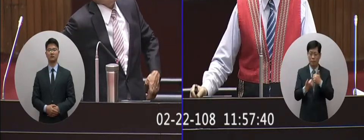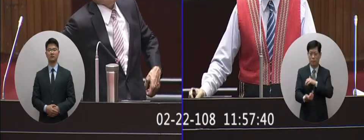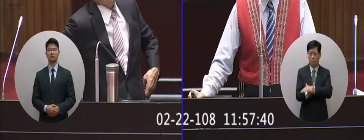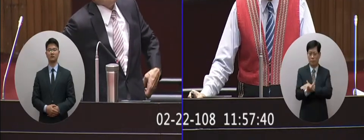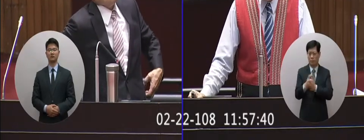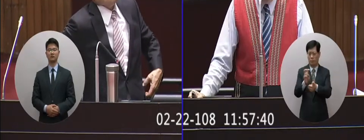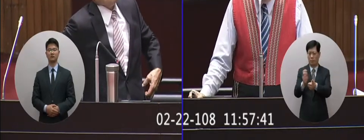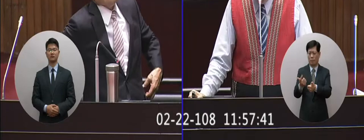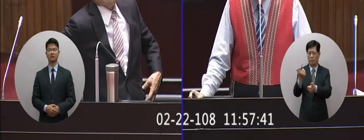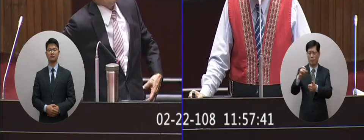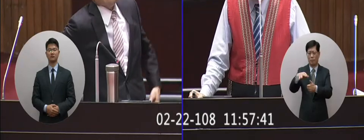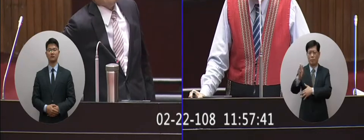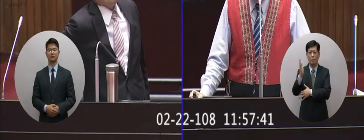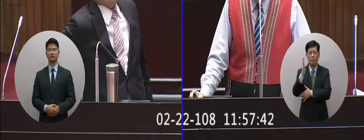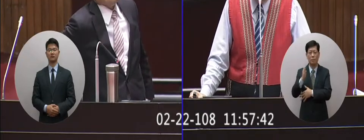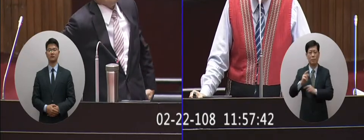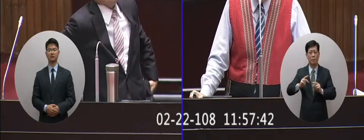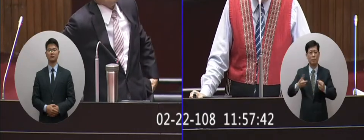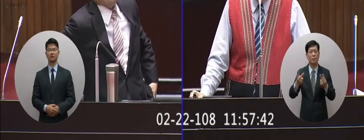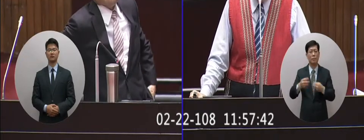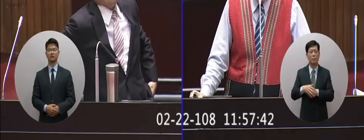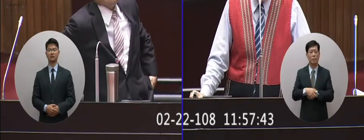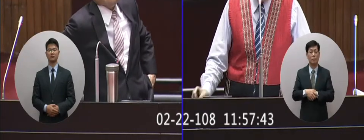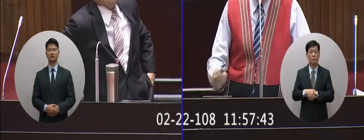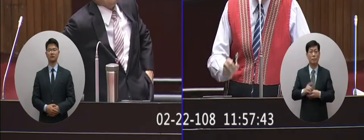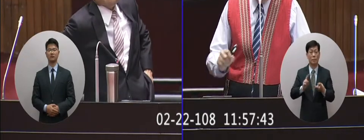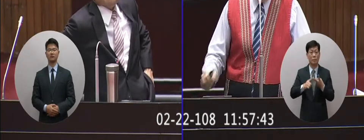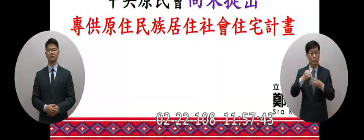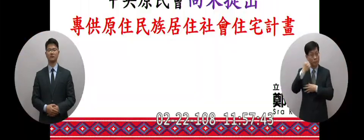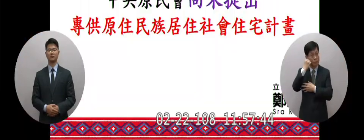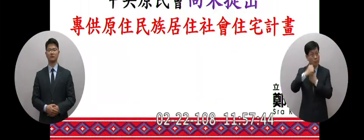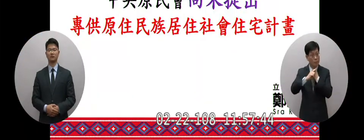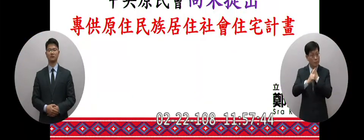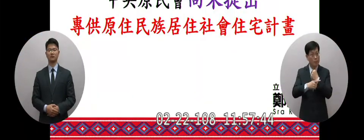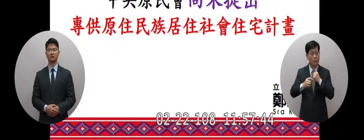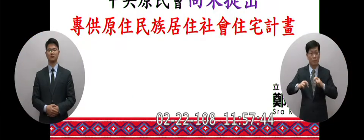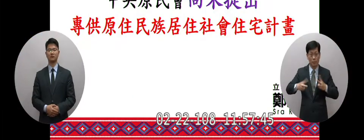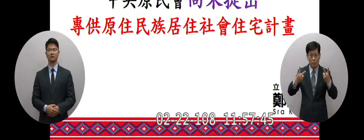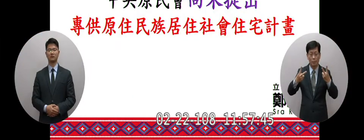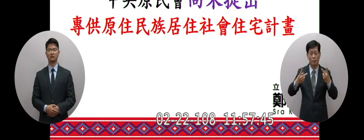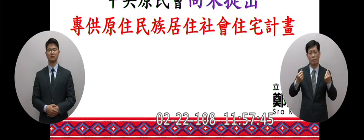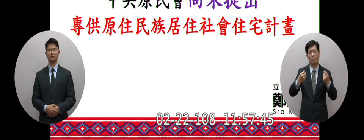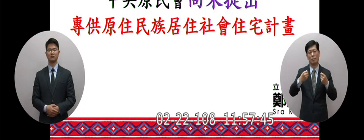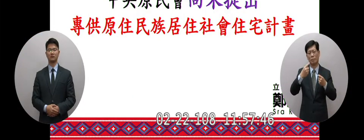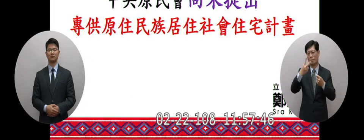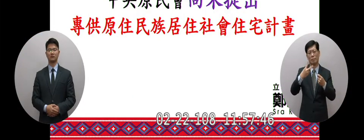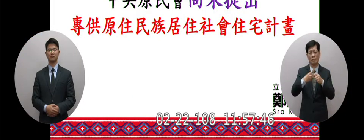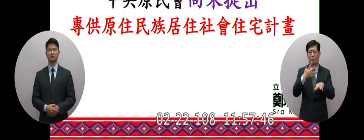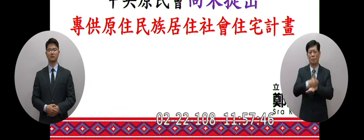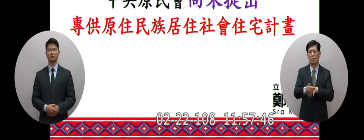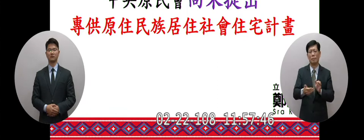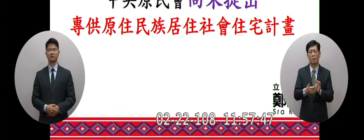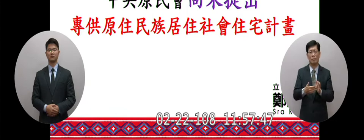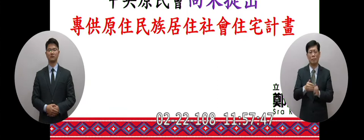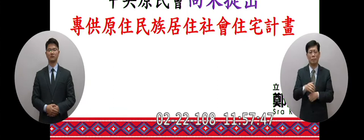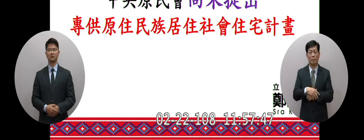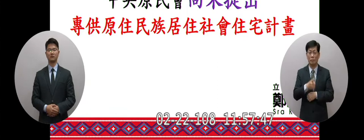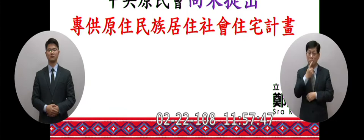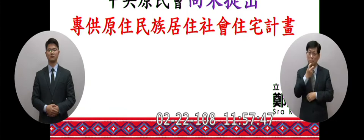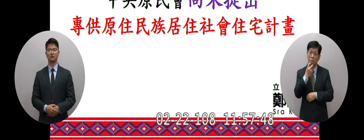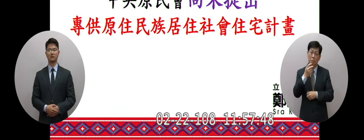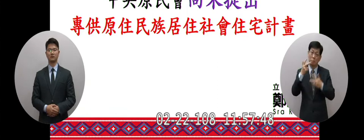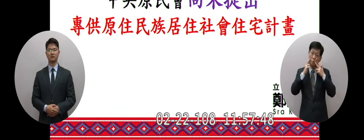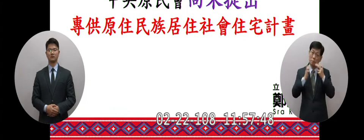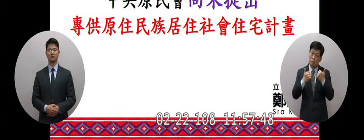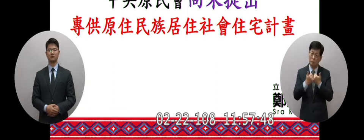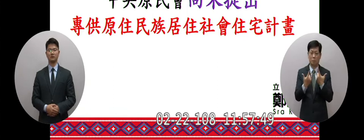导啊，地方政府啊。住宅法修法公布施行已经超过两年了，这中央原民会